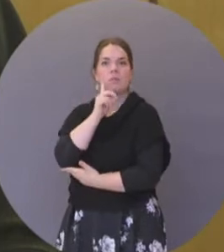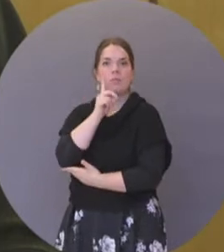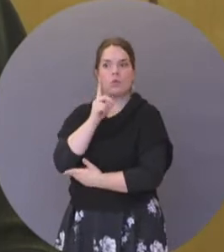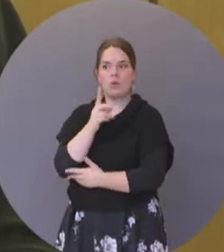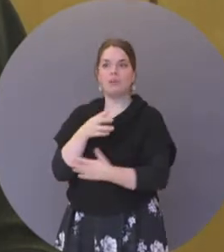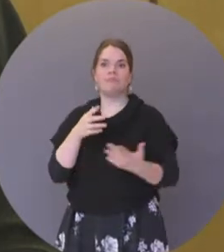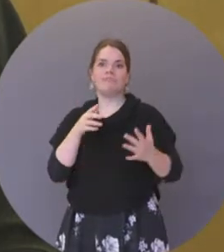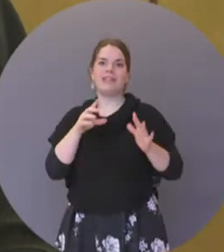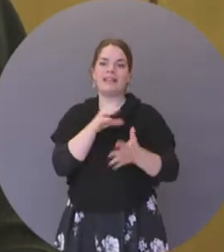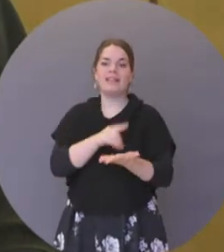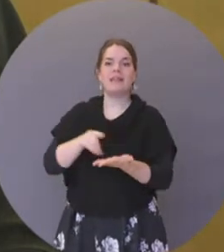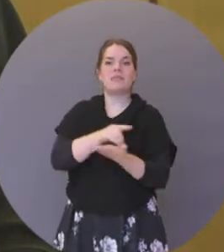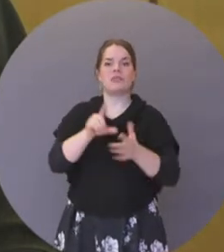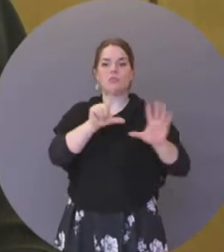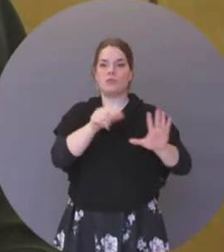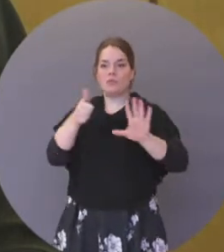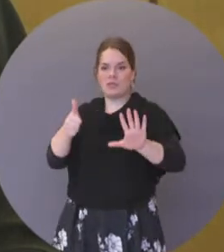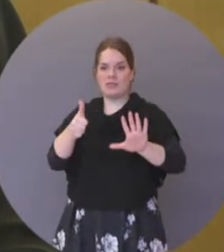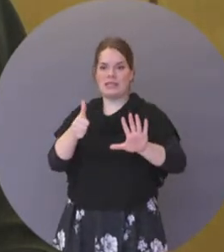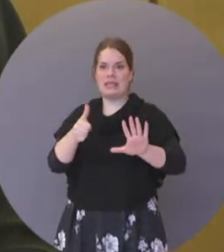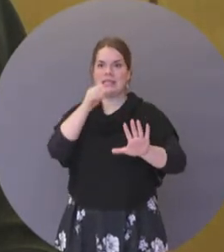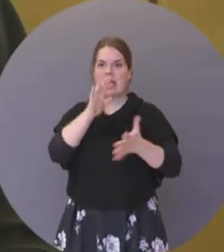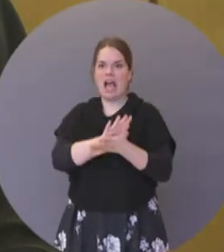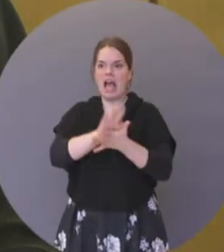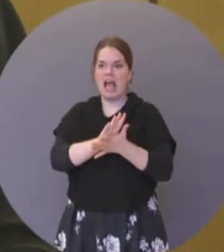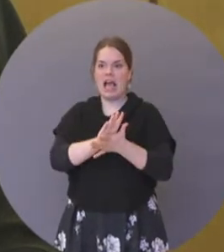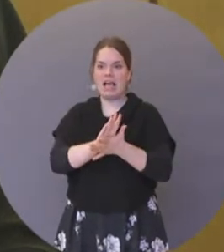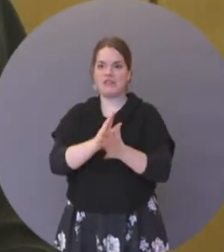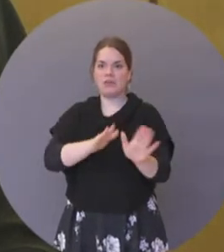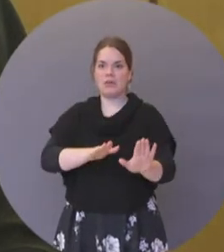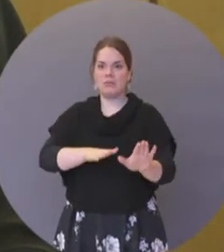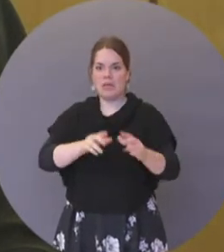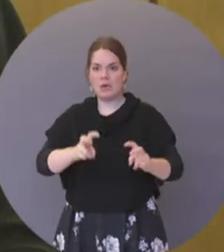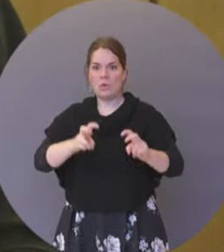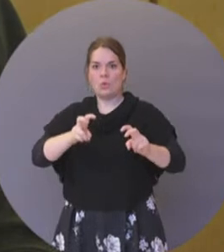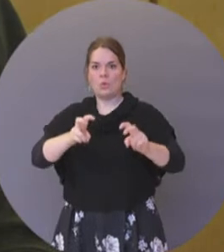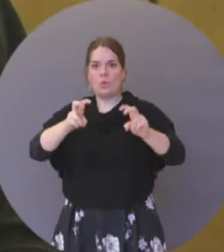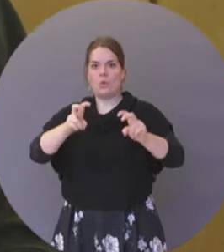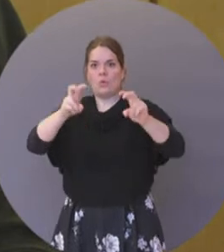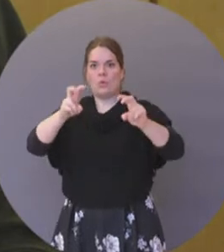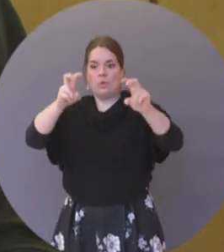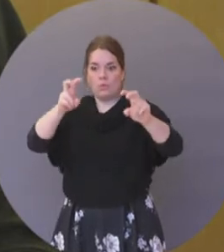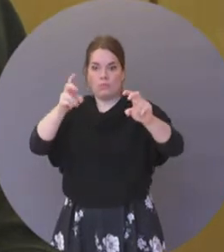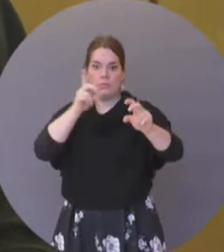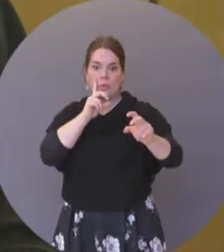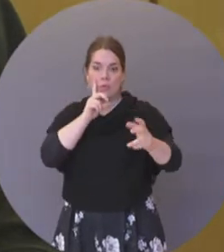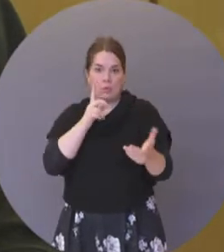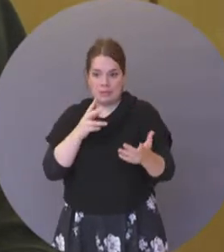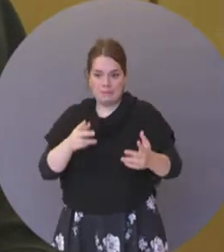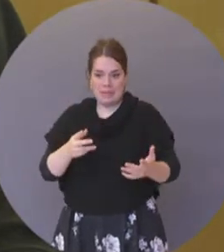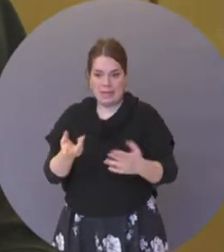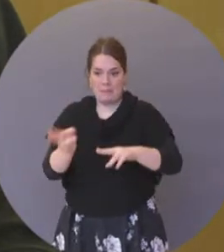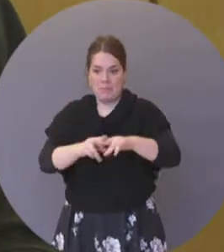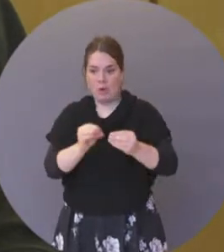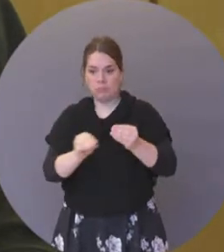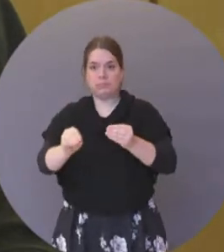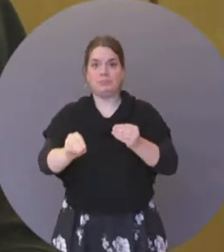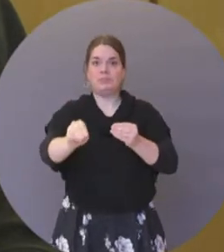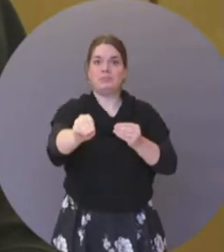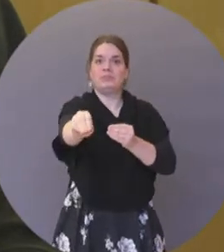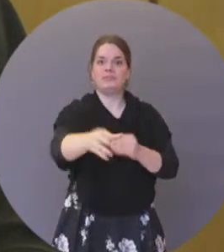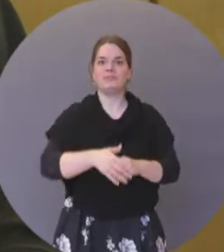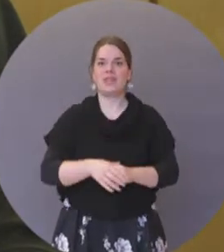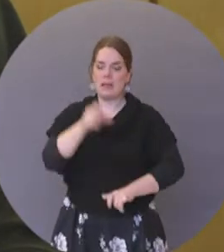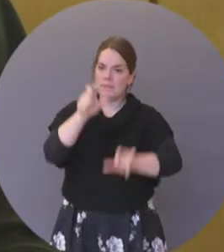mesure que l'espérance de vie avance parce que aussi l'utilité de ce secteur pour les personnes en perte d'autonomie n'est pas